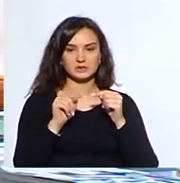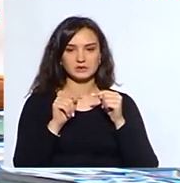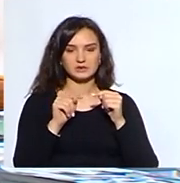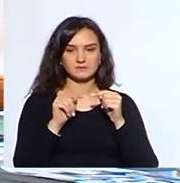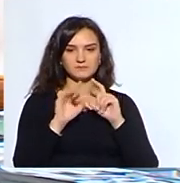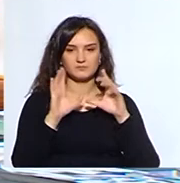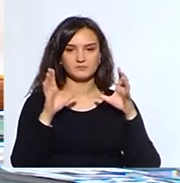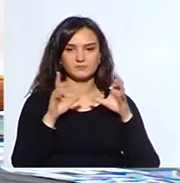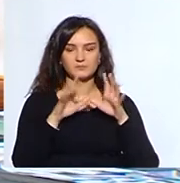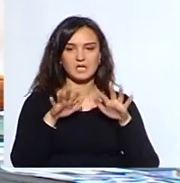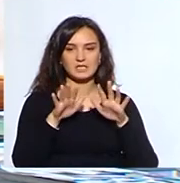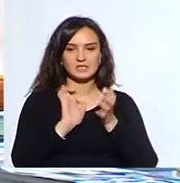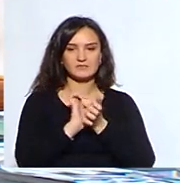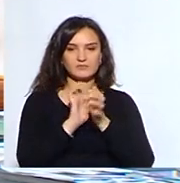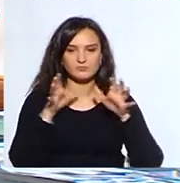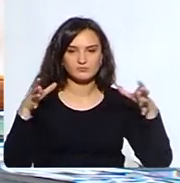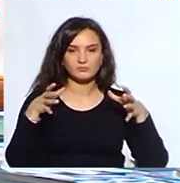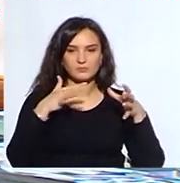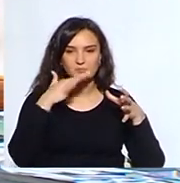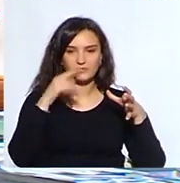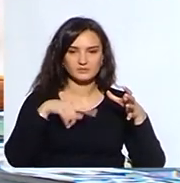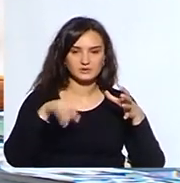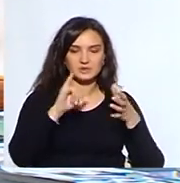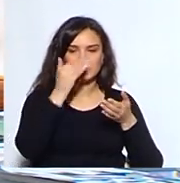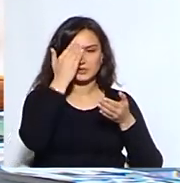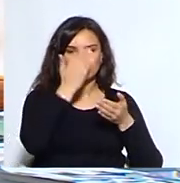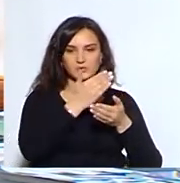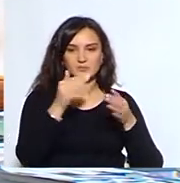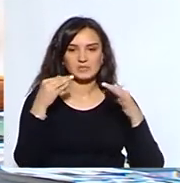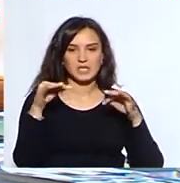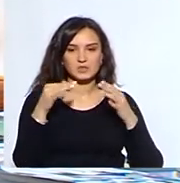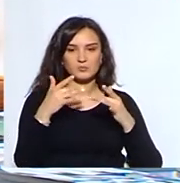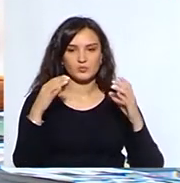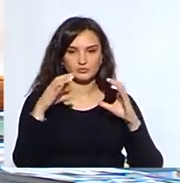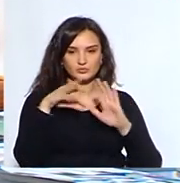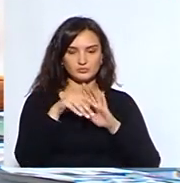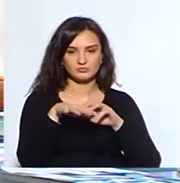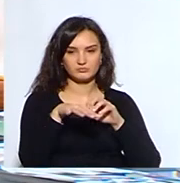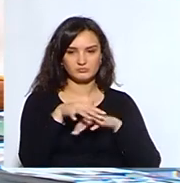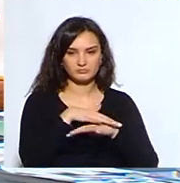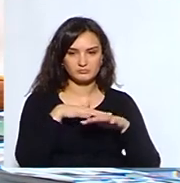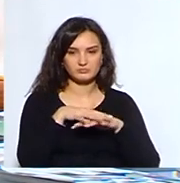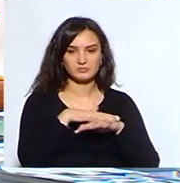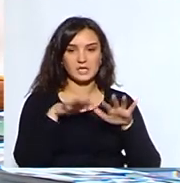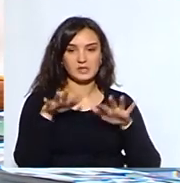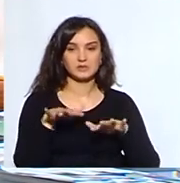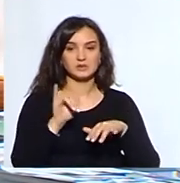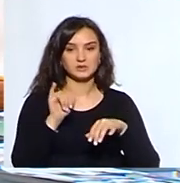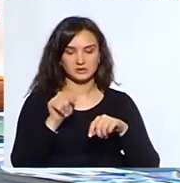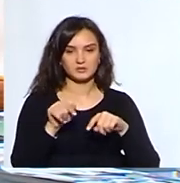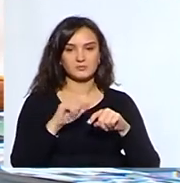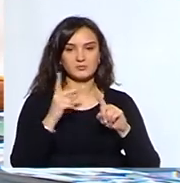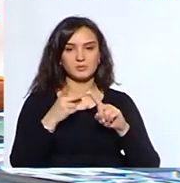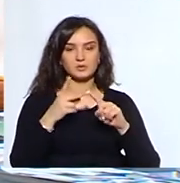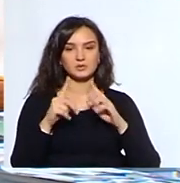ჭიდრო დასახლების ზონებში, იქ სადაც არის საზოგადოებრივი ტრანსპორტი, იქ სადაც არის თავშეყრის ადგილები და ასე შემდეგ.